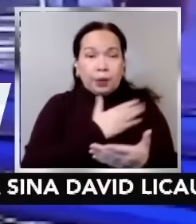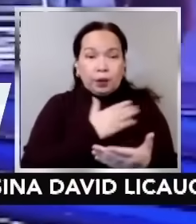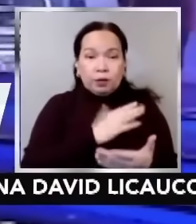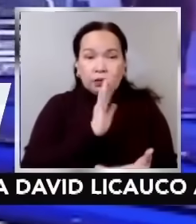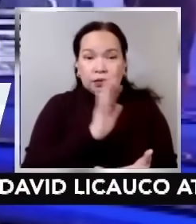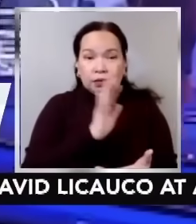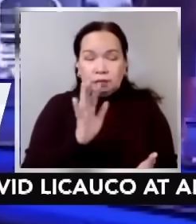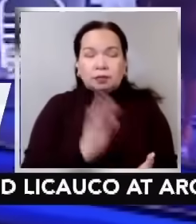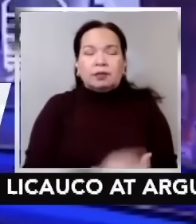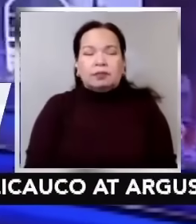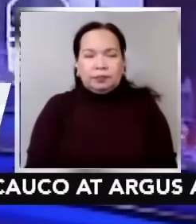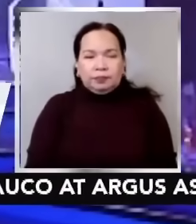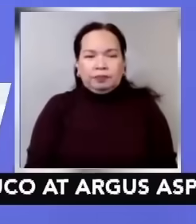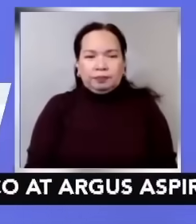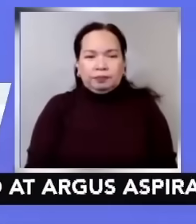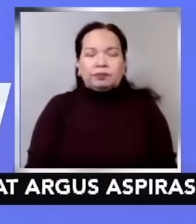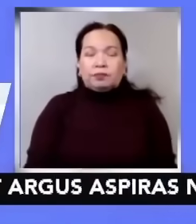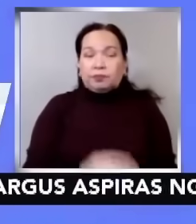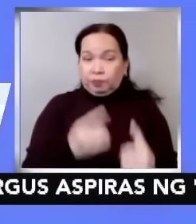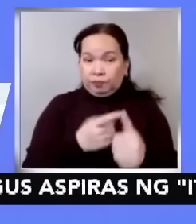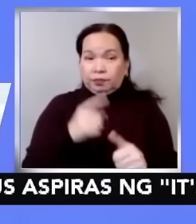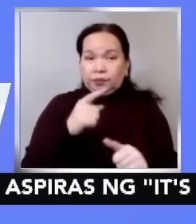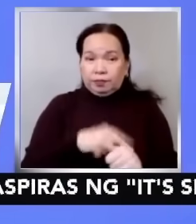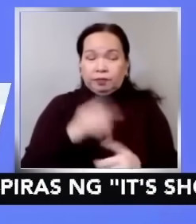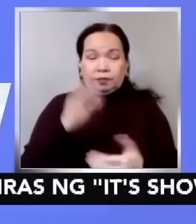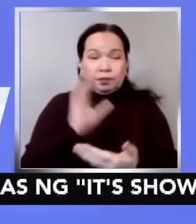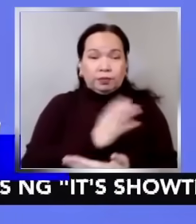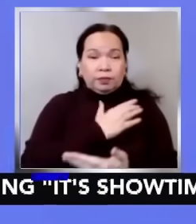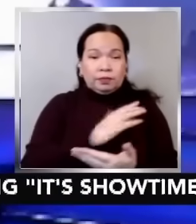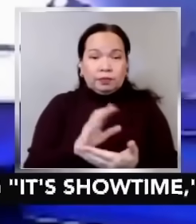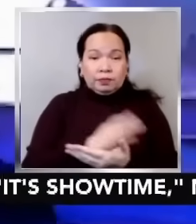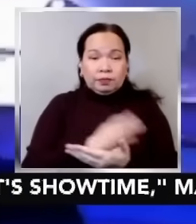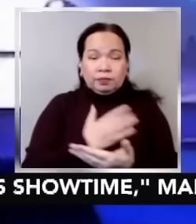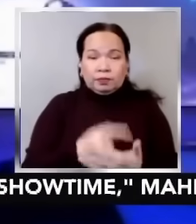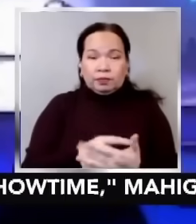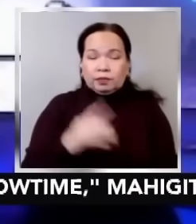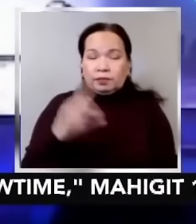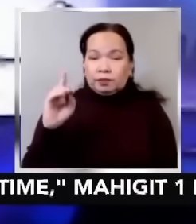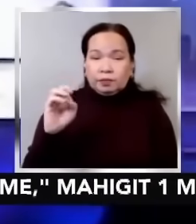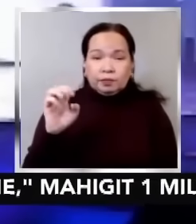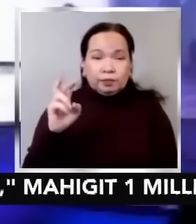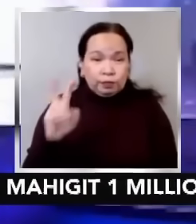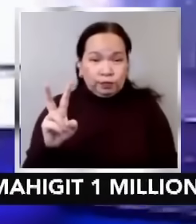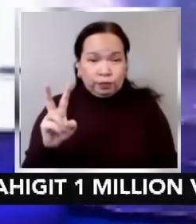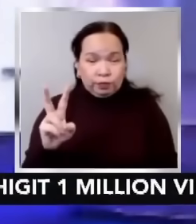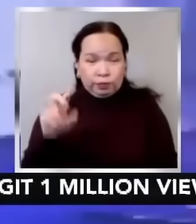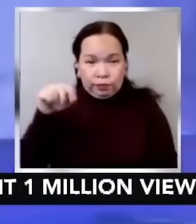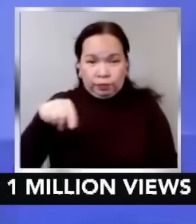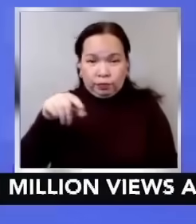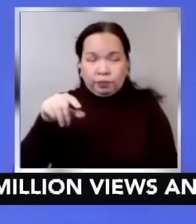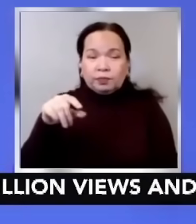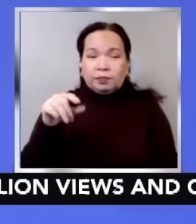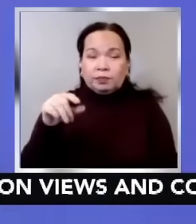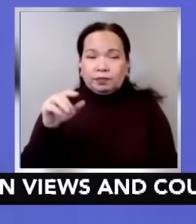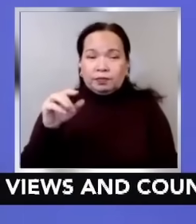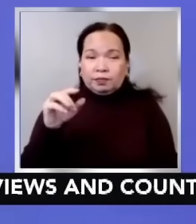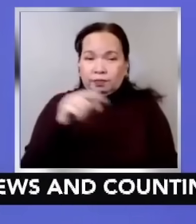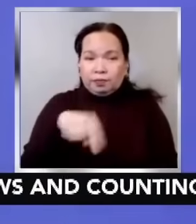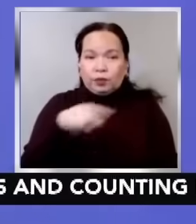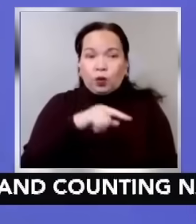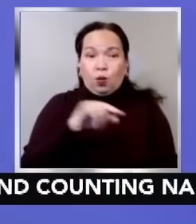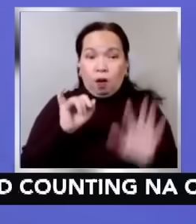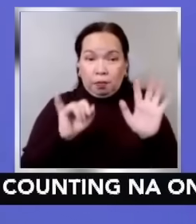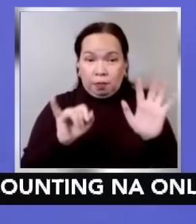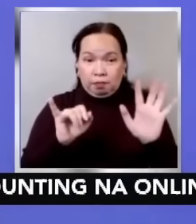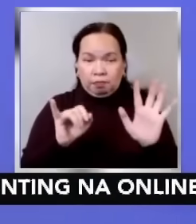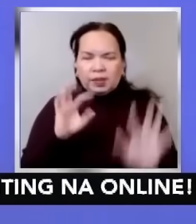kanilang first ever concert sa Newport Performing Arts on December 2, expect na raw na full force ang anim sa